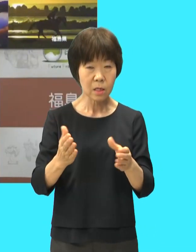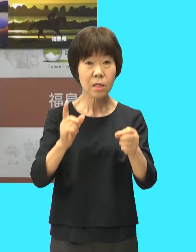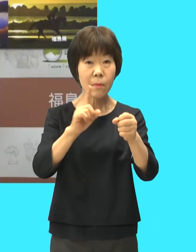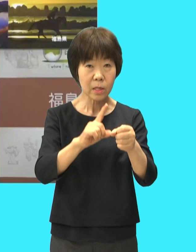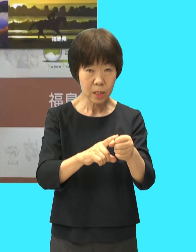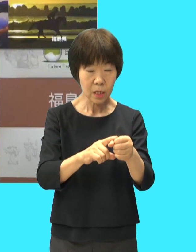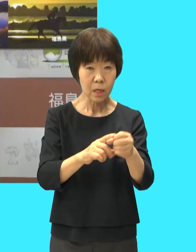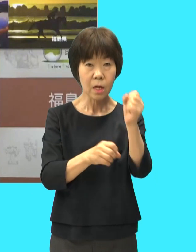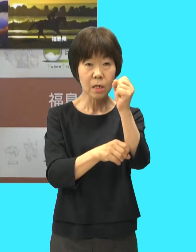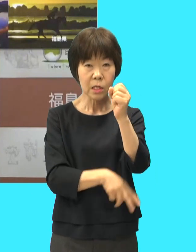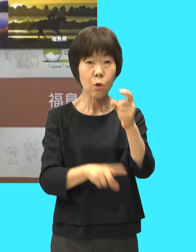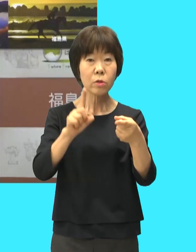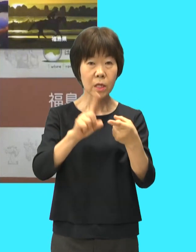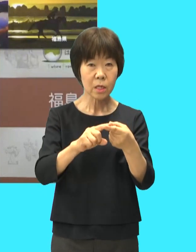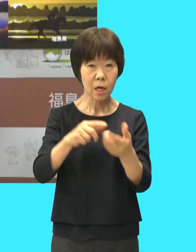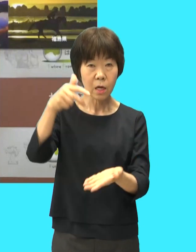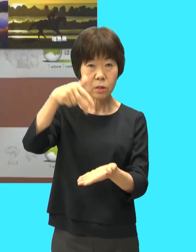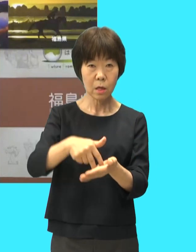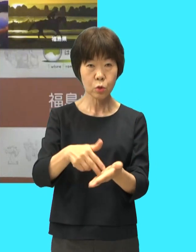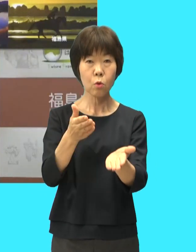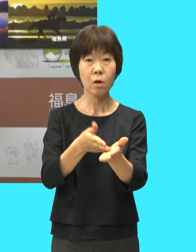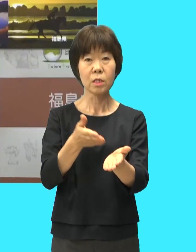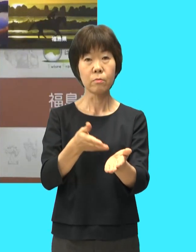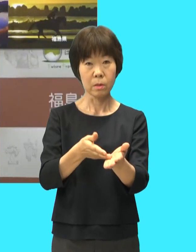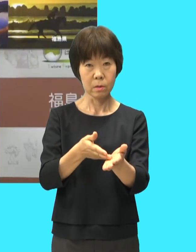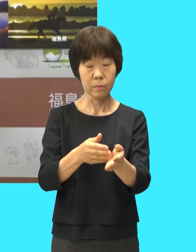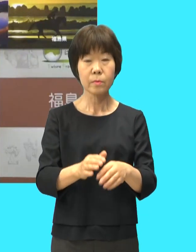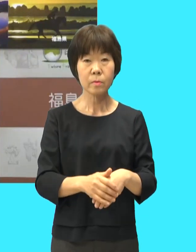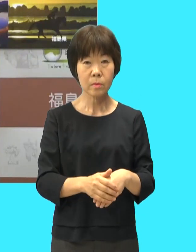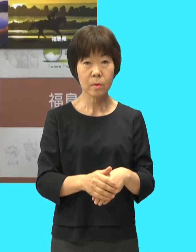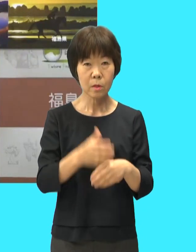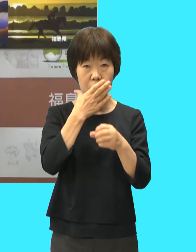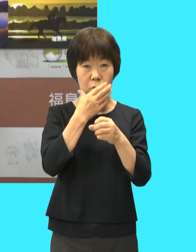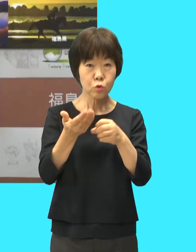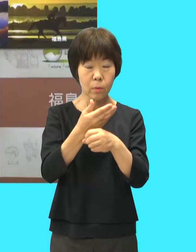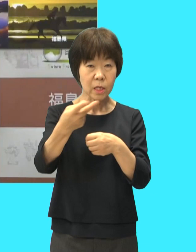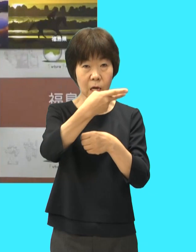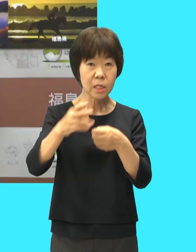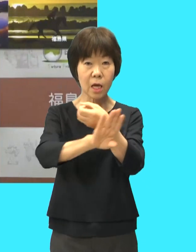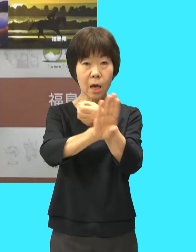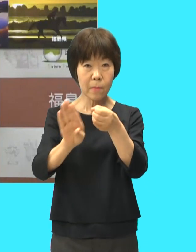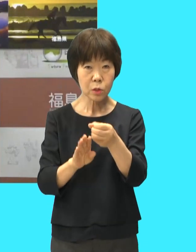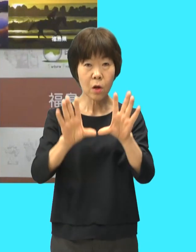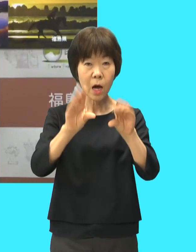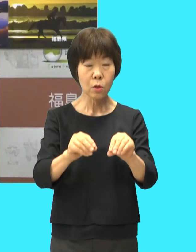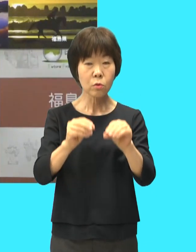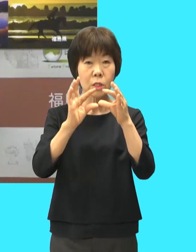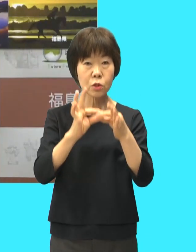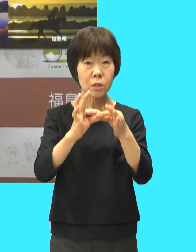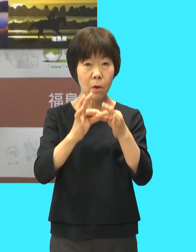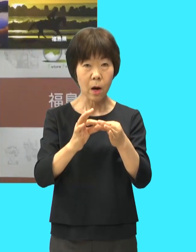改めて基本的なスタンスをお話をしたいと思います福島第2原発の廃炉については